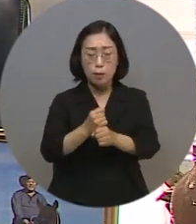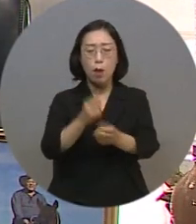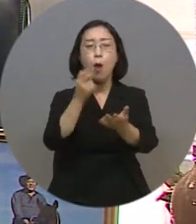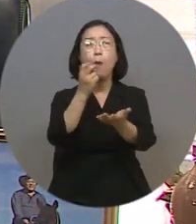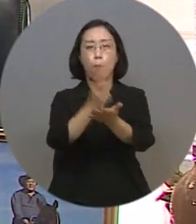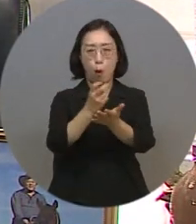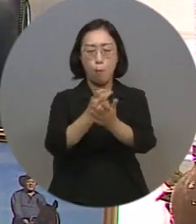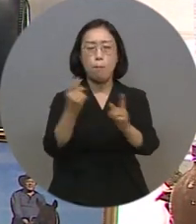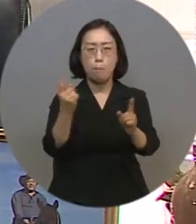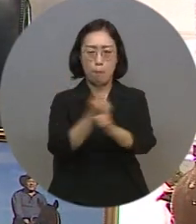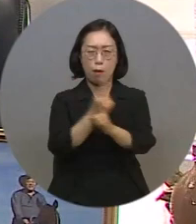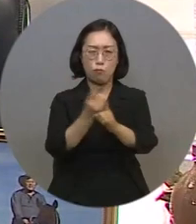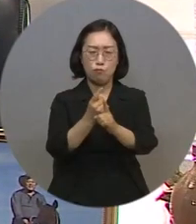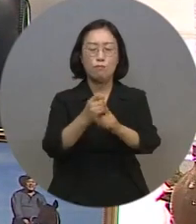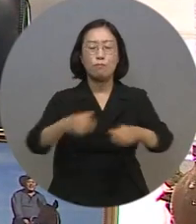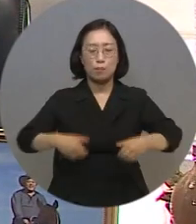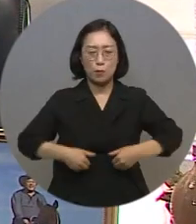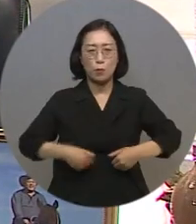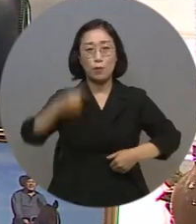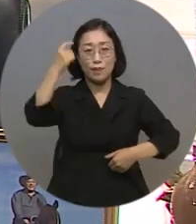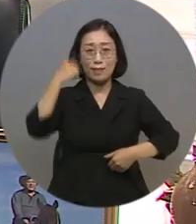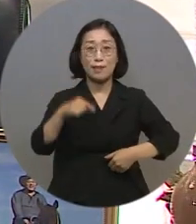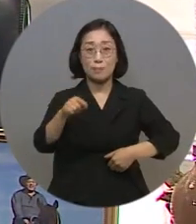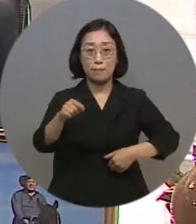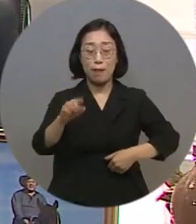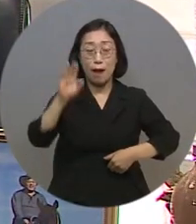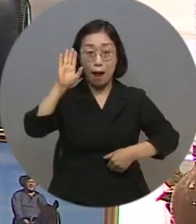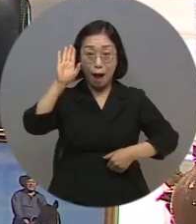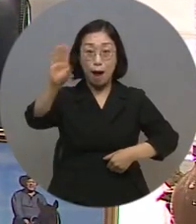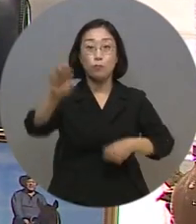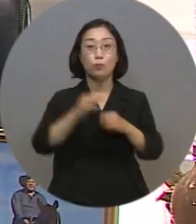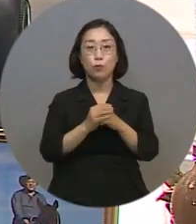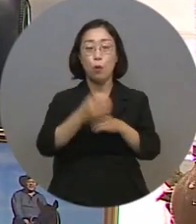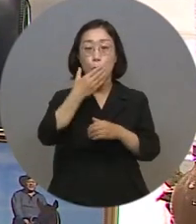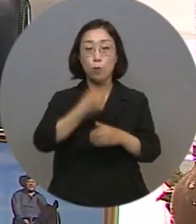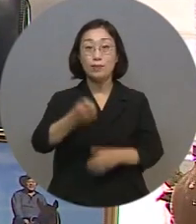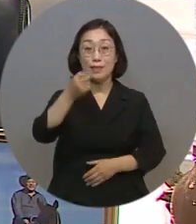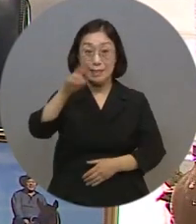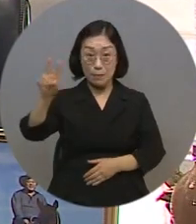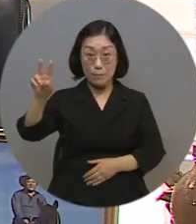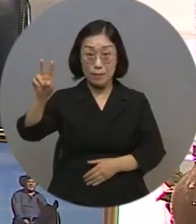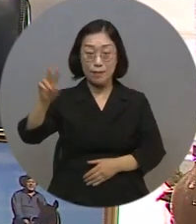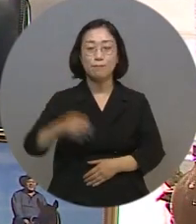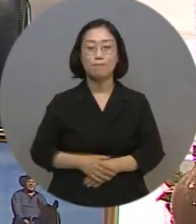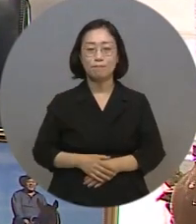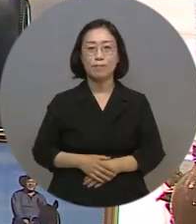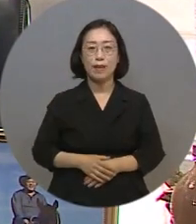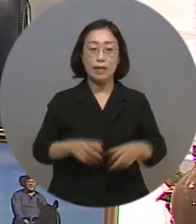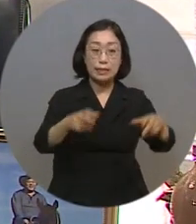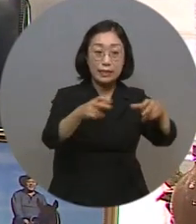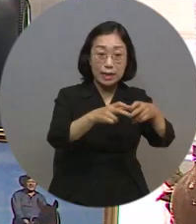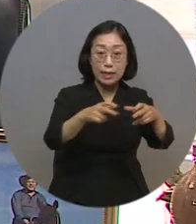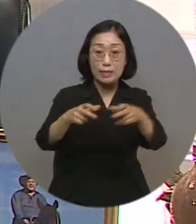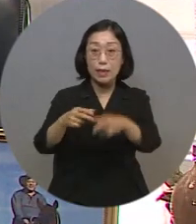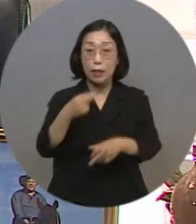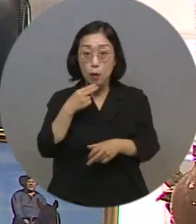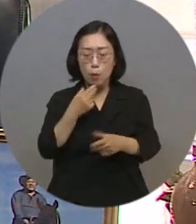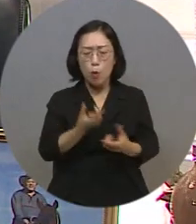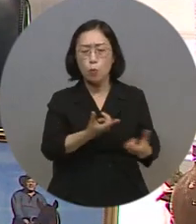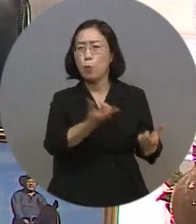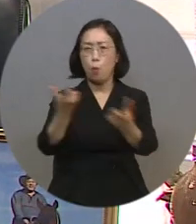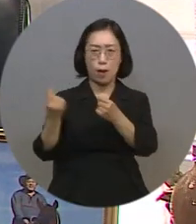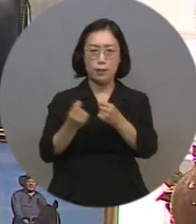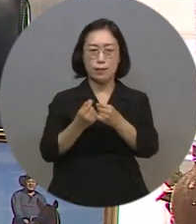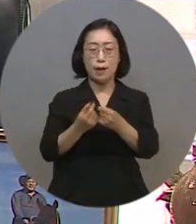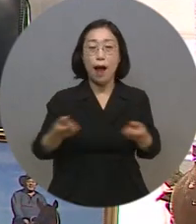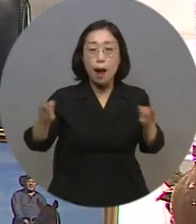개정해야 된다고 생각합니다 그래서이 앞으로 나가서 우리 복지에서 장애인과 비장애인이 함께 더불어서